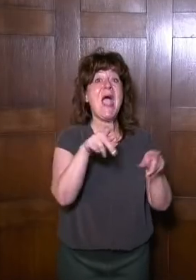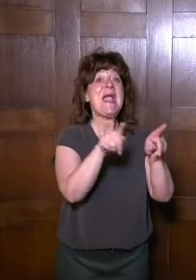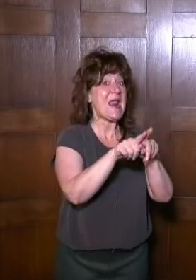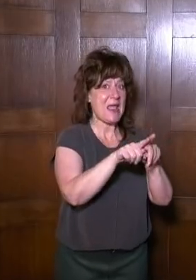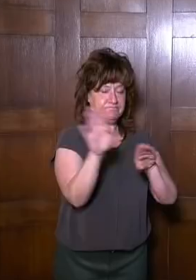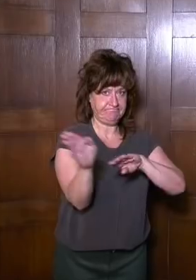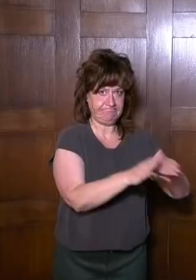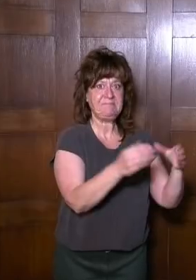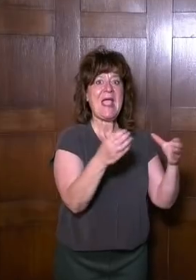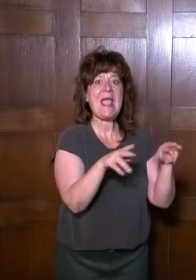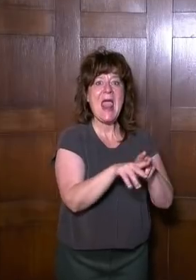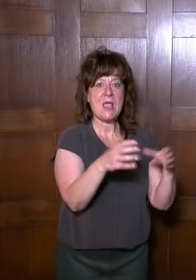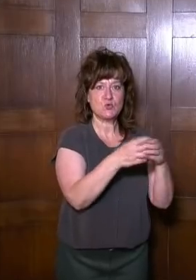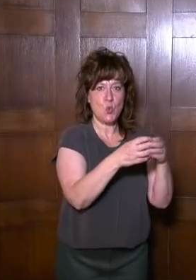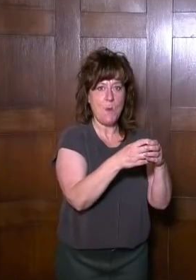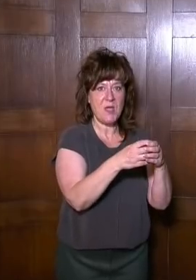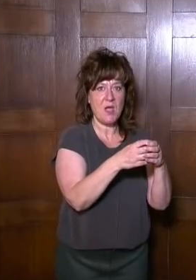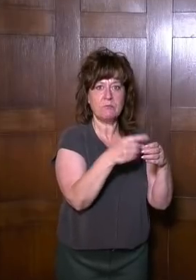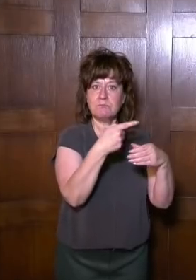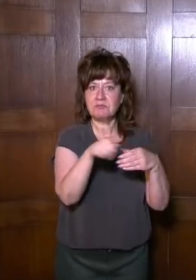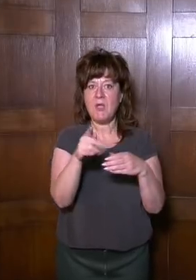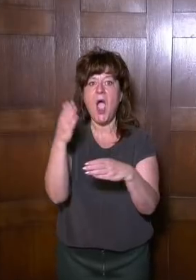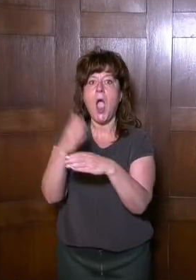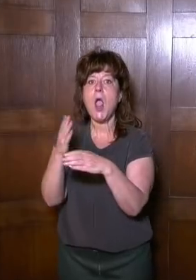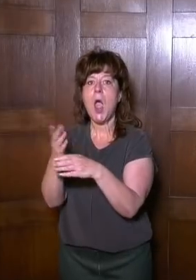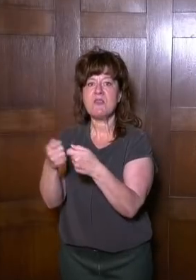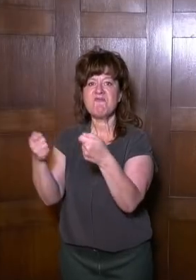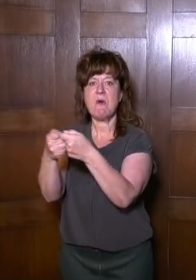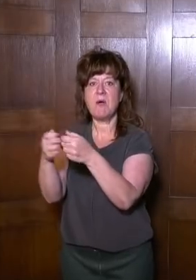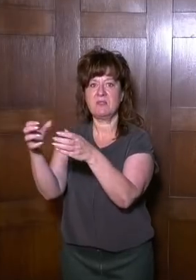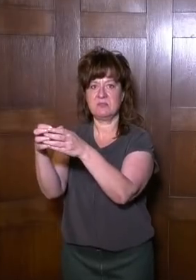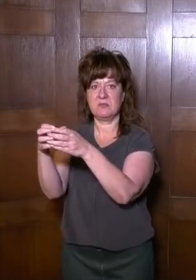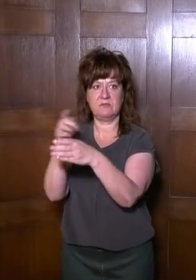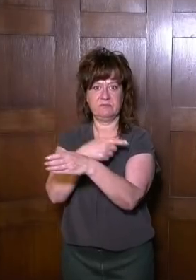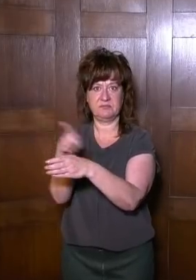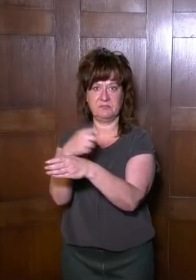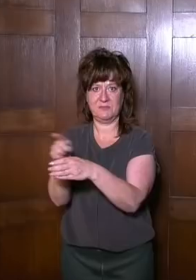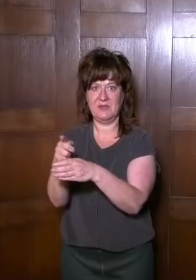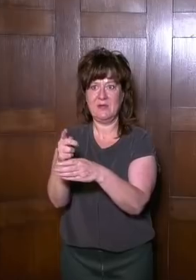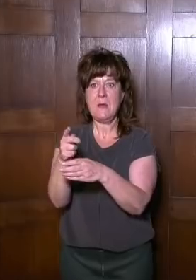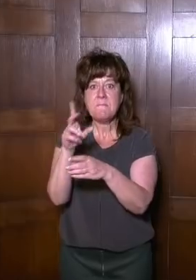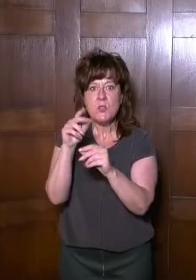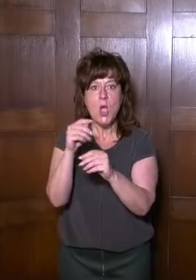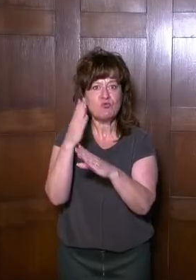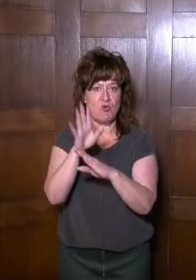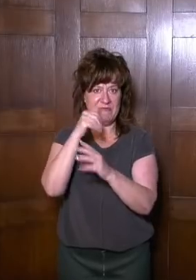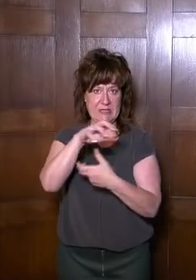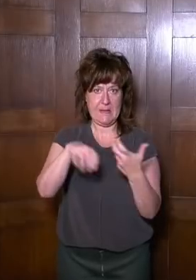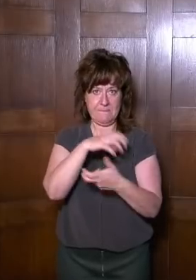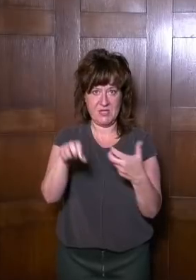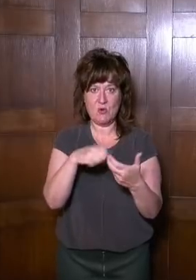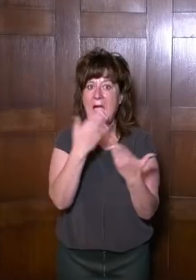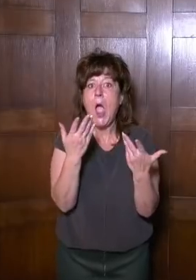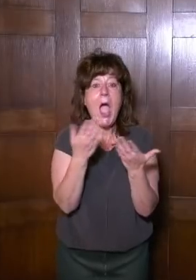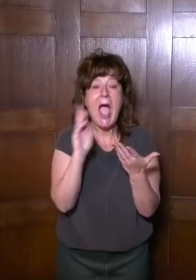jetzt in unterschiedliche Klassenverbände vielleicht. Und dann, was das heißt, man hat da also eine Durchmischung, das ist mit den